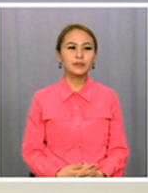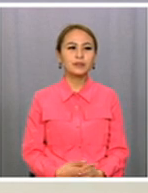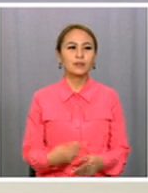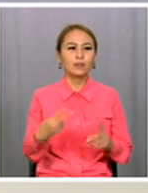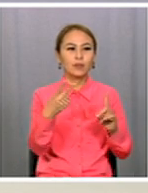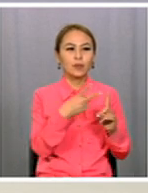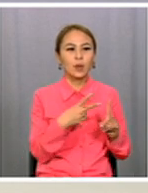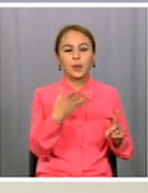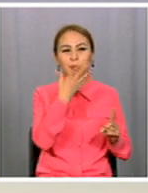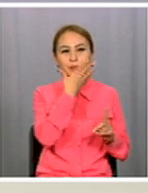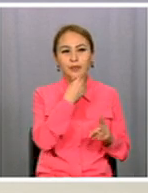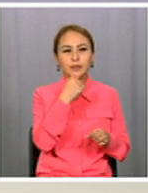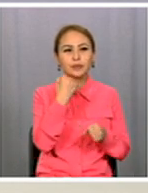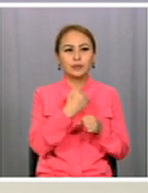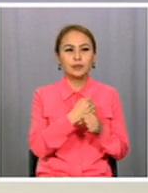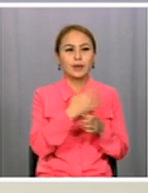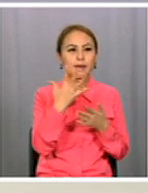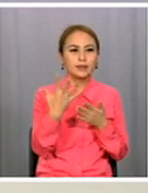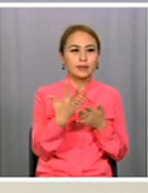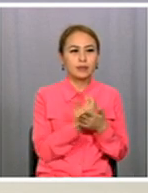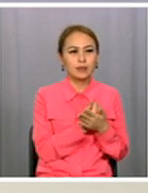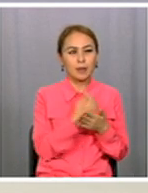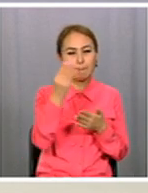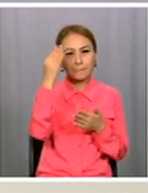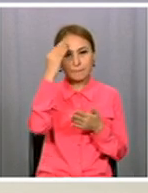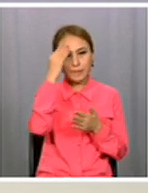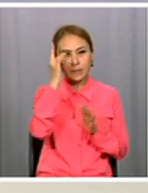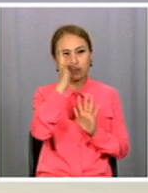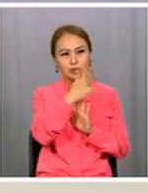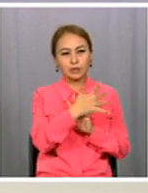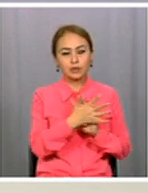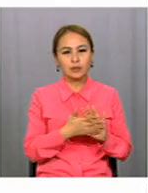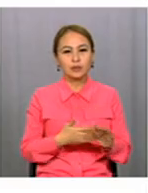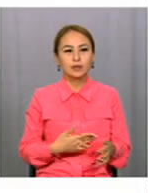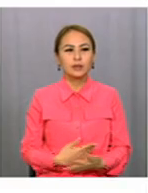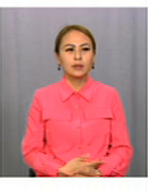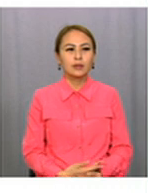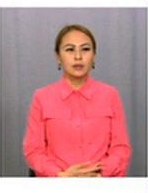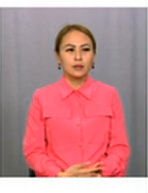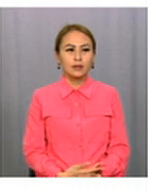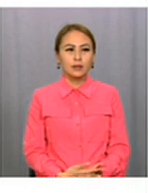Үзіндідегі көркемдегіш құралдарды анықтап, мағынасын түсіндіріңіздер.